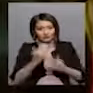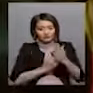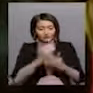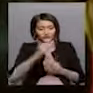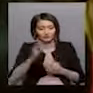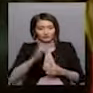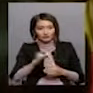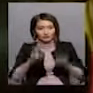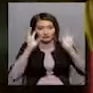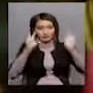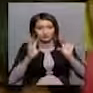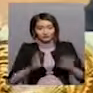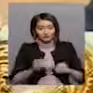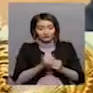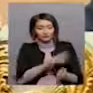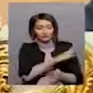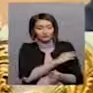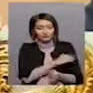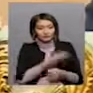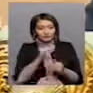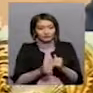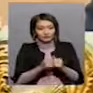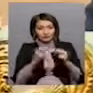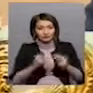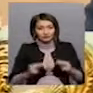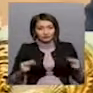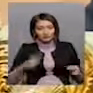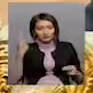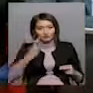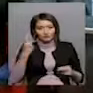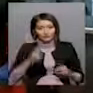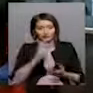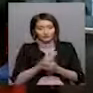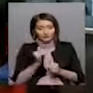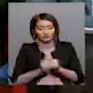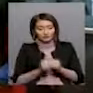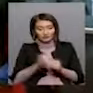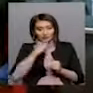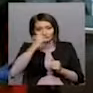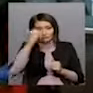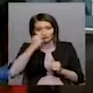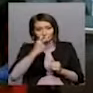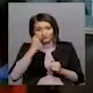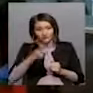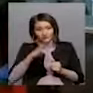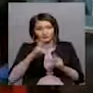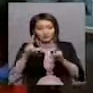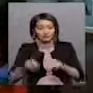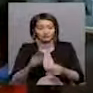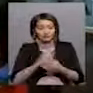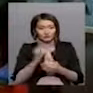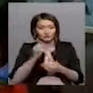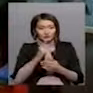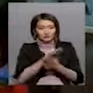незаконного административного давления. Руководитель региональной палаты предпринимателей Атамекен Ербол Арынов отметил, что в этом направлении